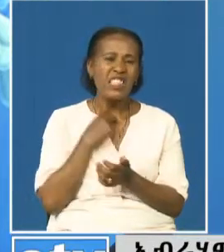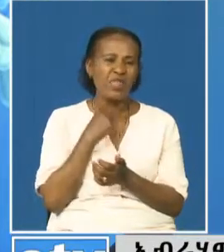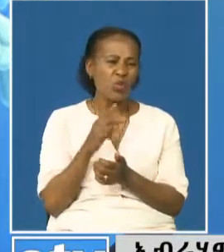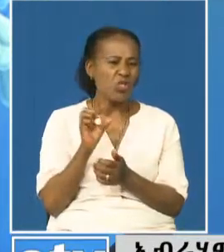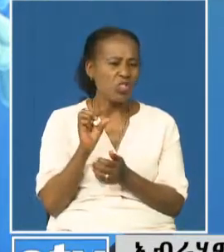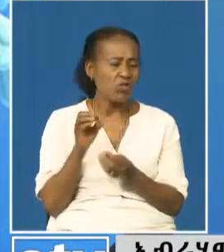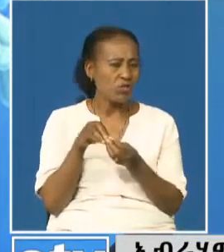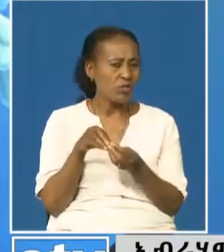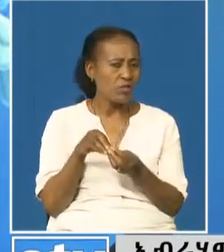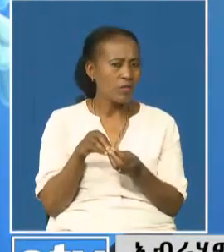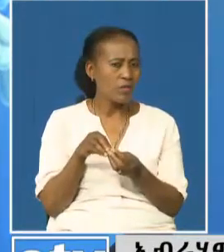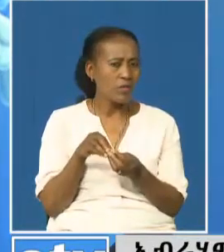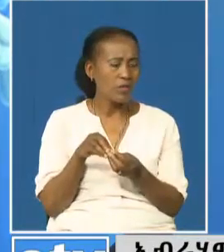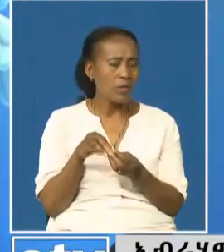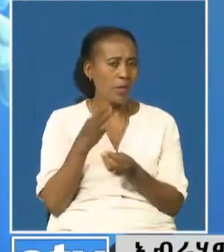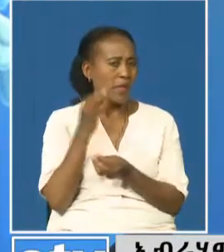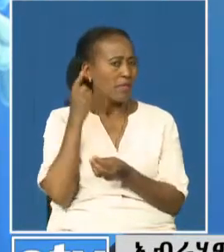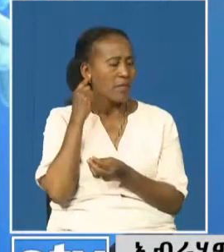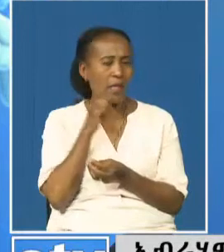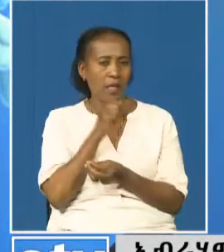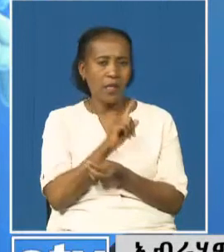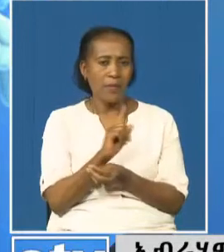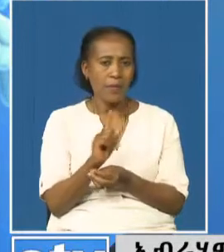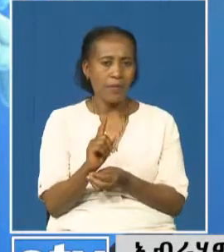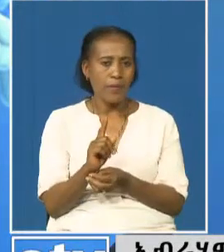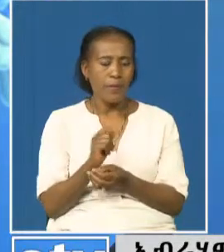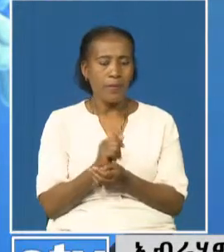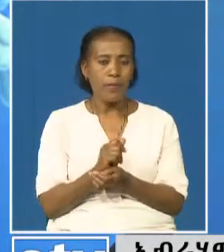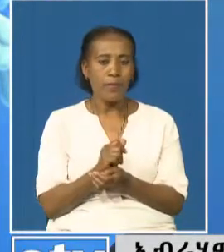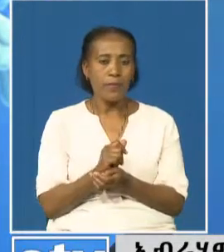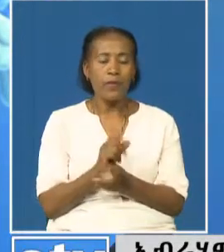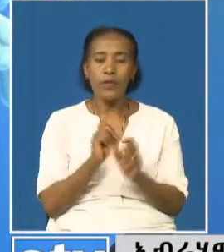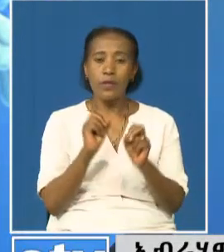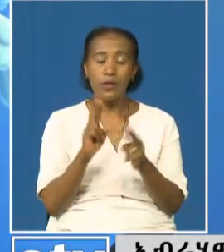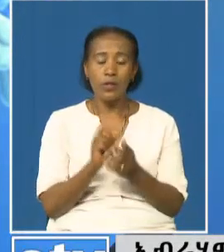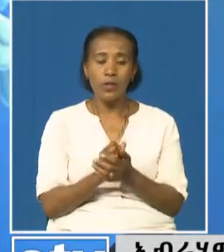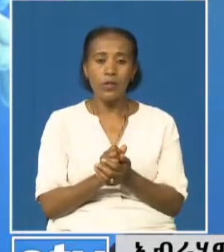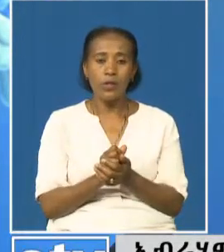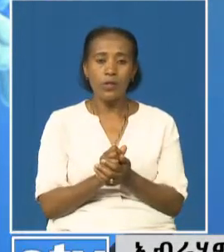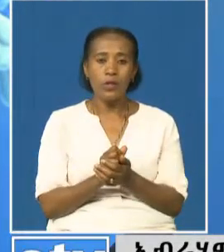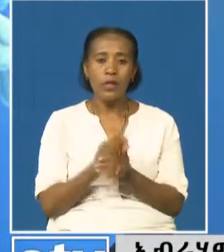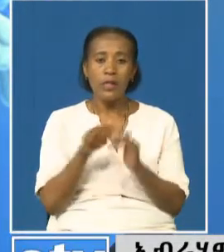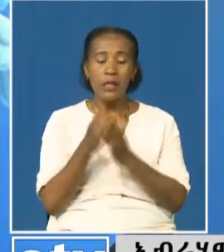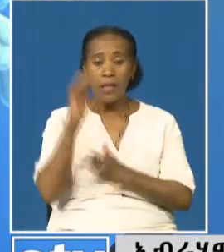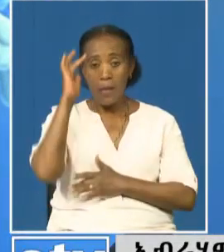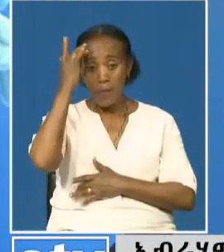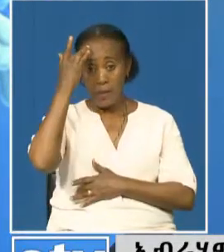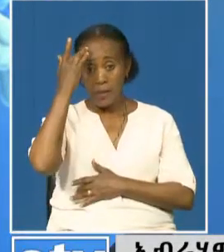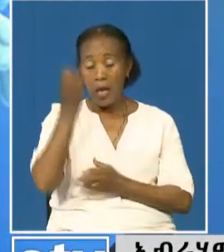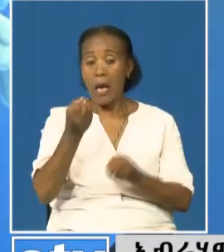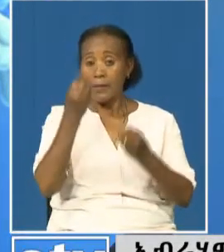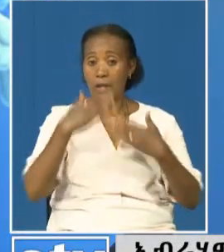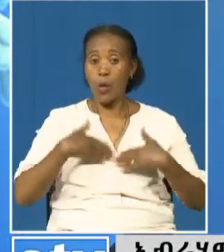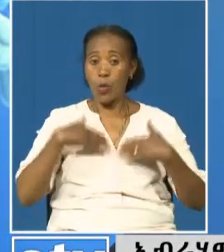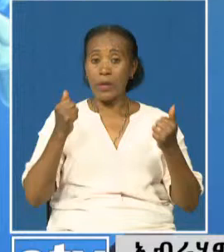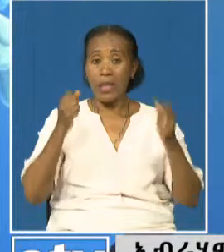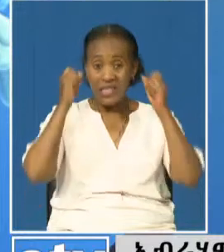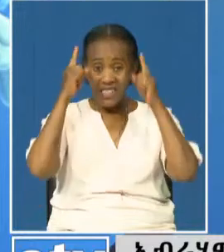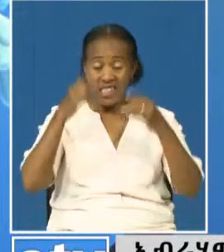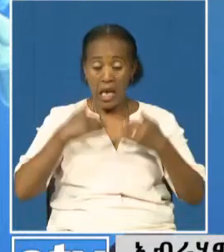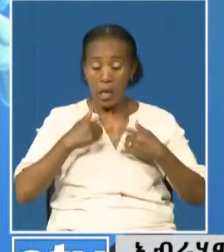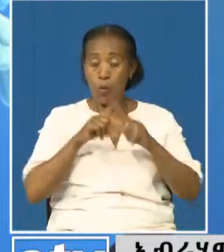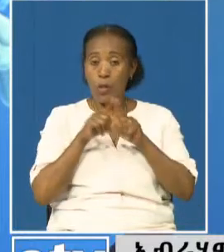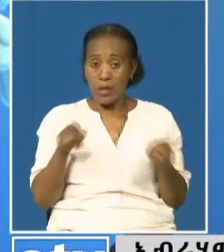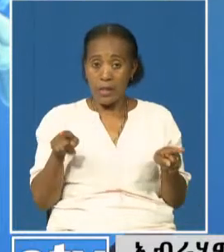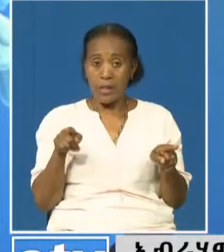ድምፆትን ትንሽ ከፍ ያደርጉልናል? በደንብ እየሰማኑት አይደለም። እሺ፣ ስለ በሽታው አብዛኛው ወጣት ግንዛቤ ያለው